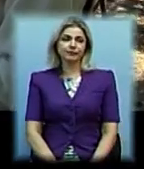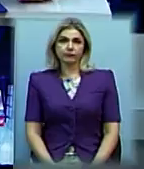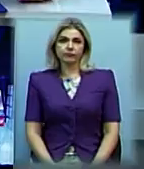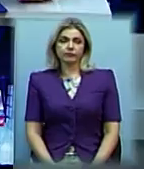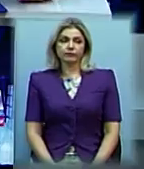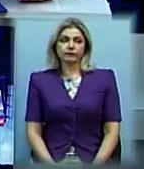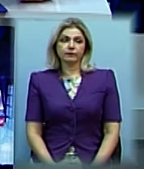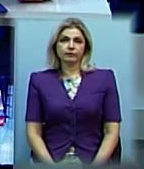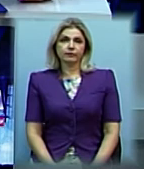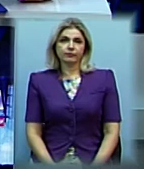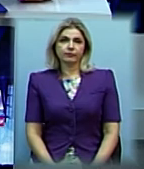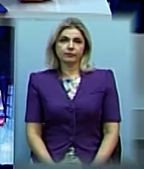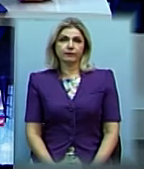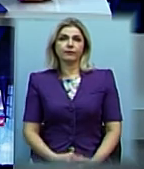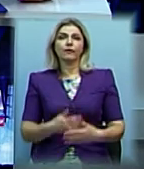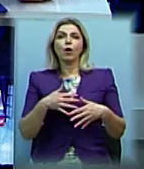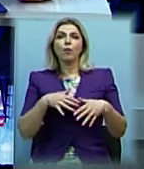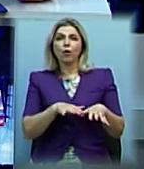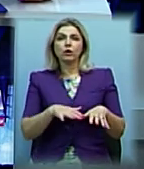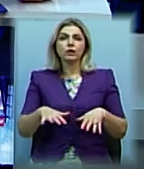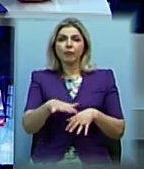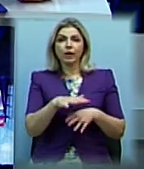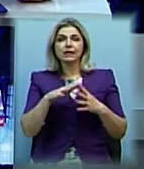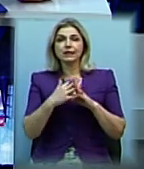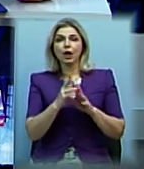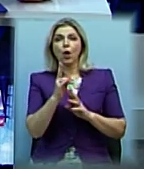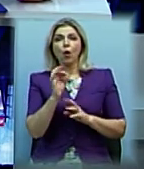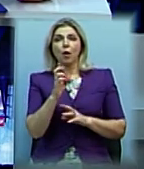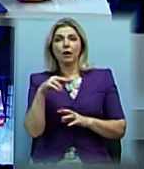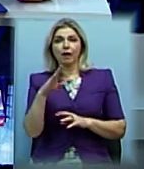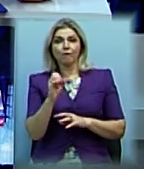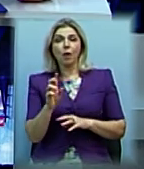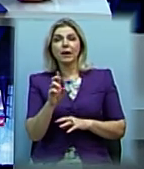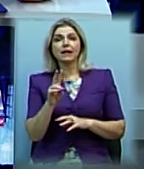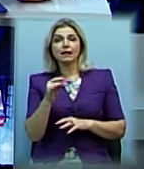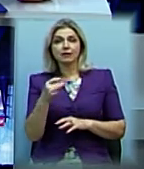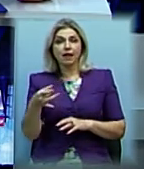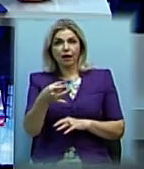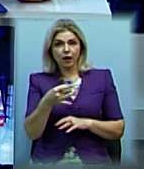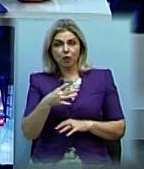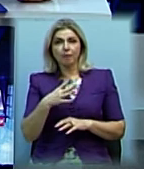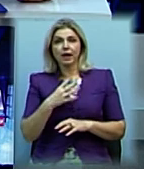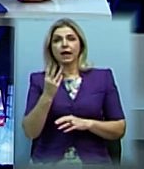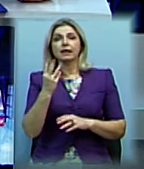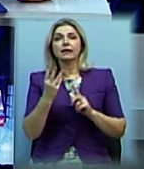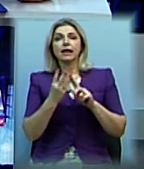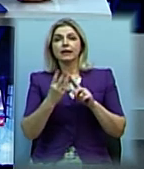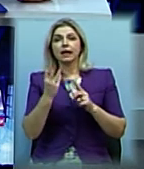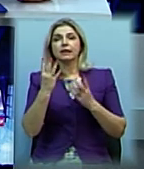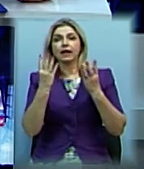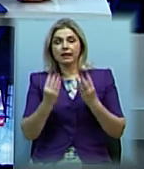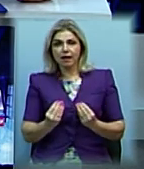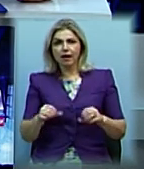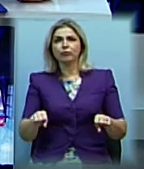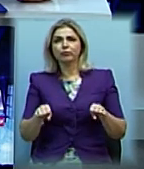Миколаївщини. А на морському узбережжі у селі Коблево Березанського району відбувся третій триденний